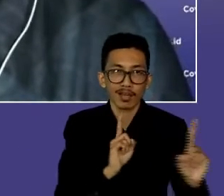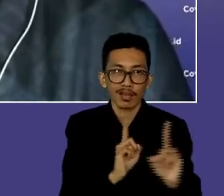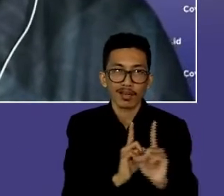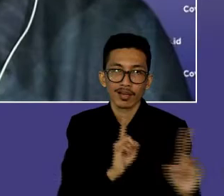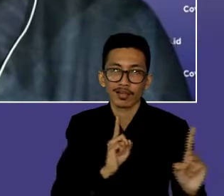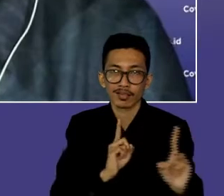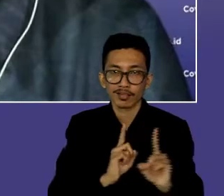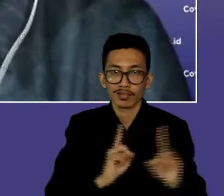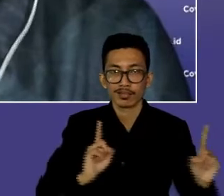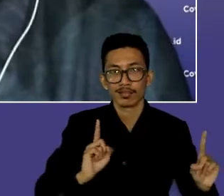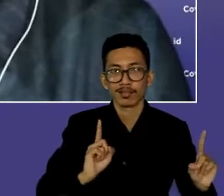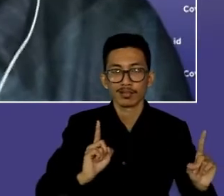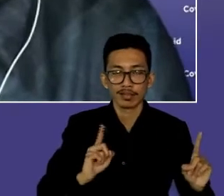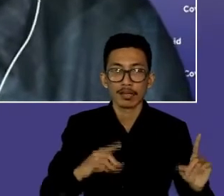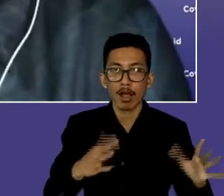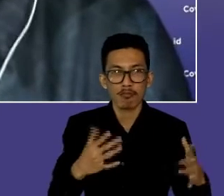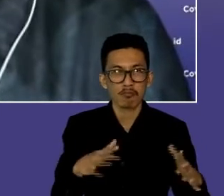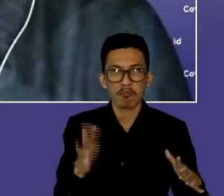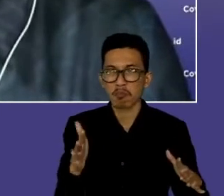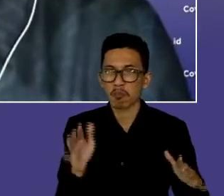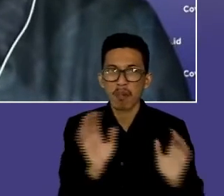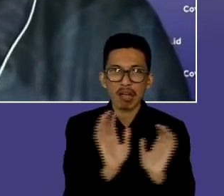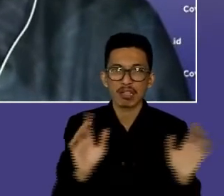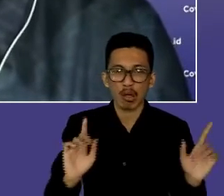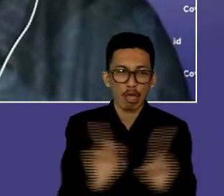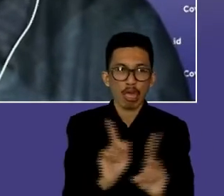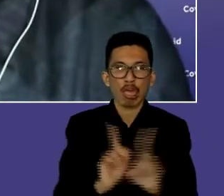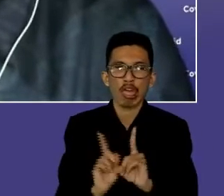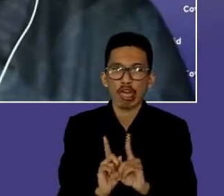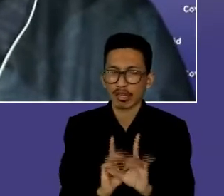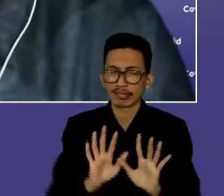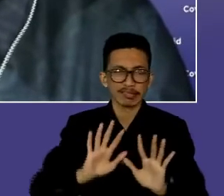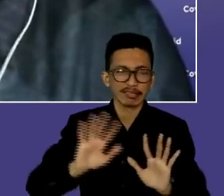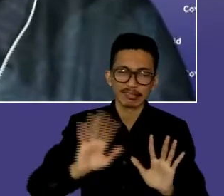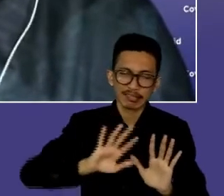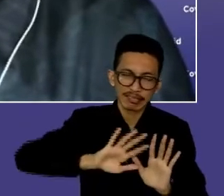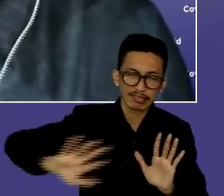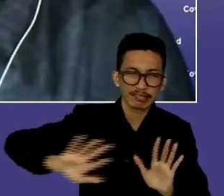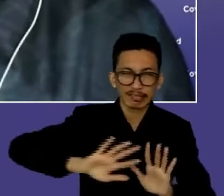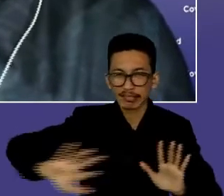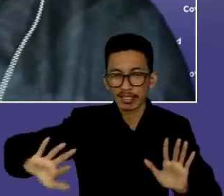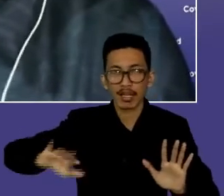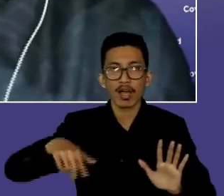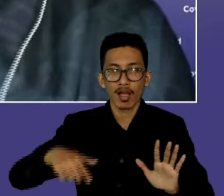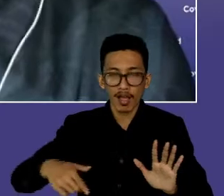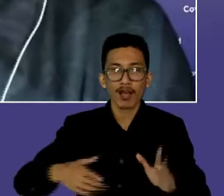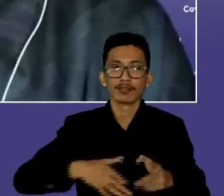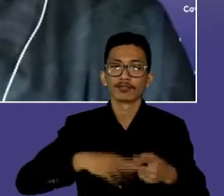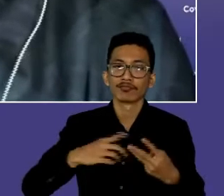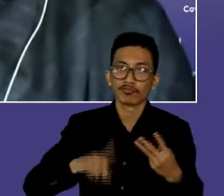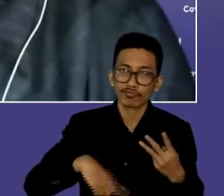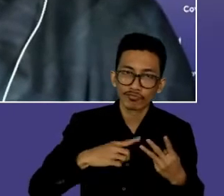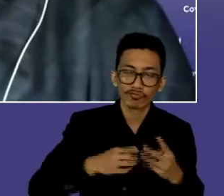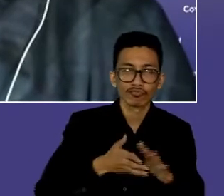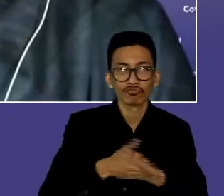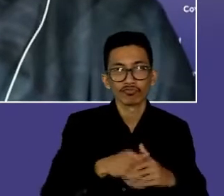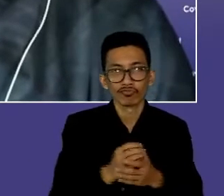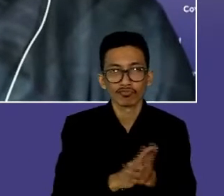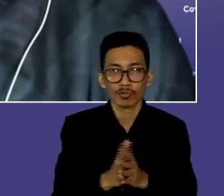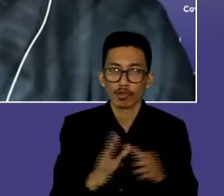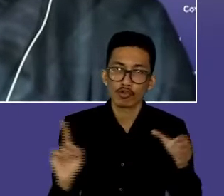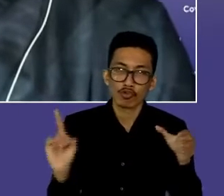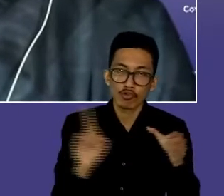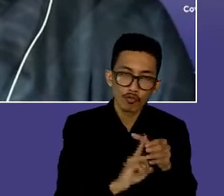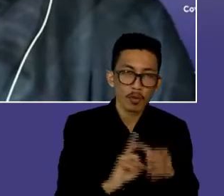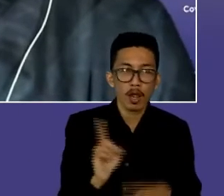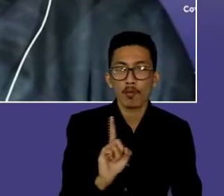sering sekali dimusuhin sama semua orang, padahal dia yang bantu paling banyak sebetulnya. Kemudian rajin mencuci tangan, menghindari kerumunan, dan juga